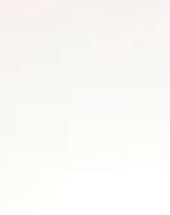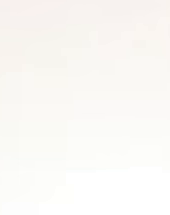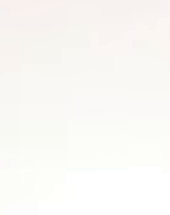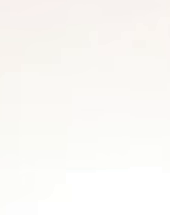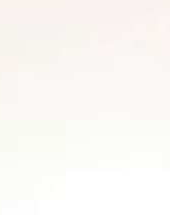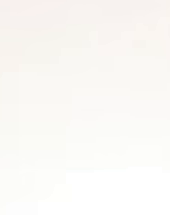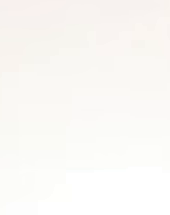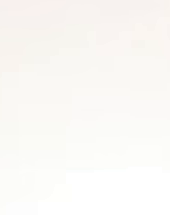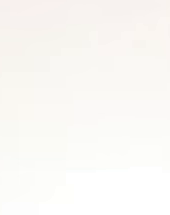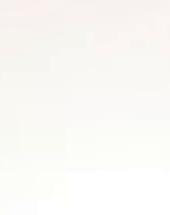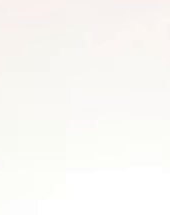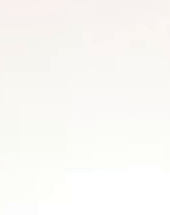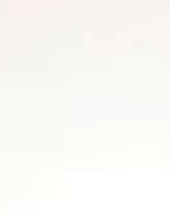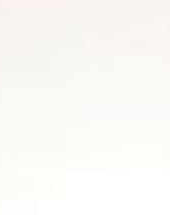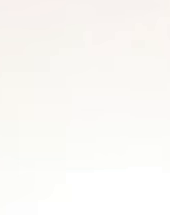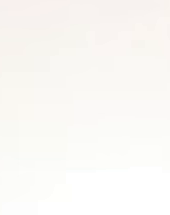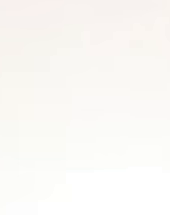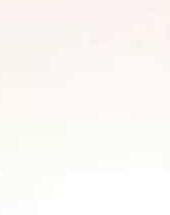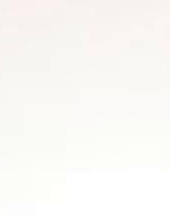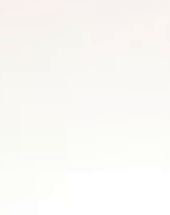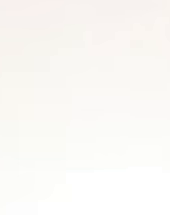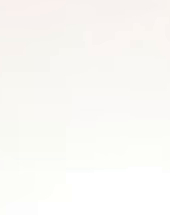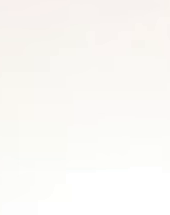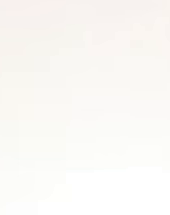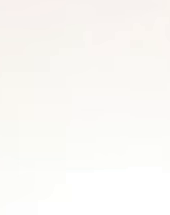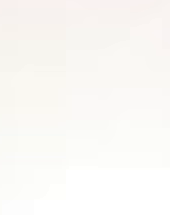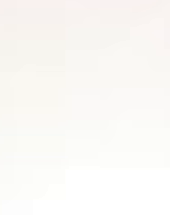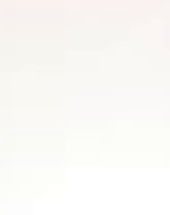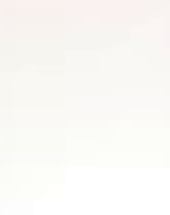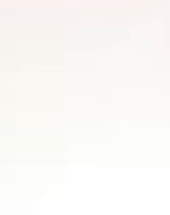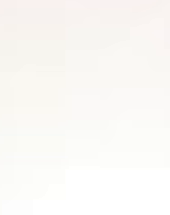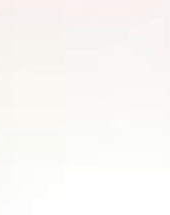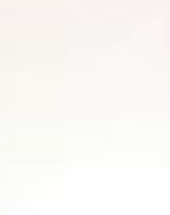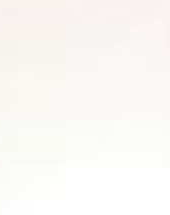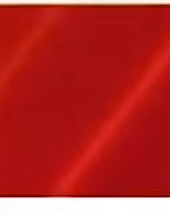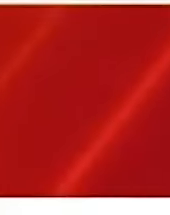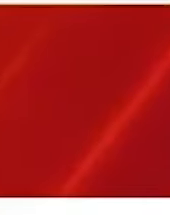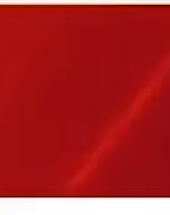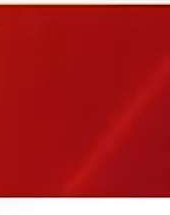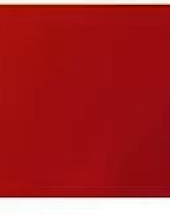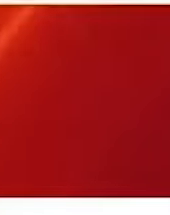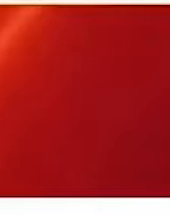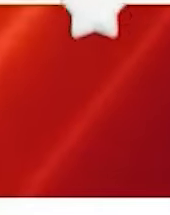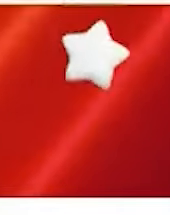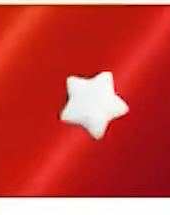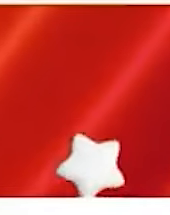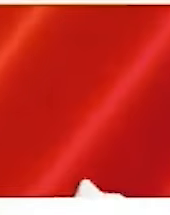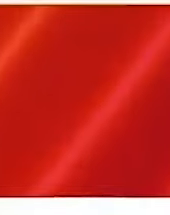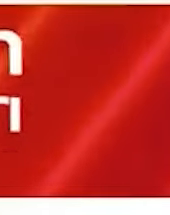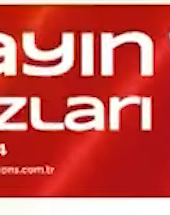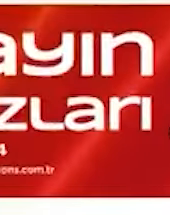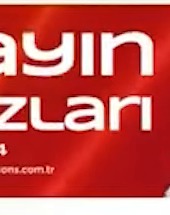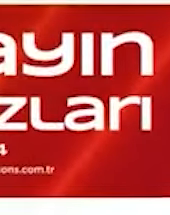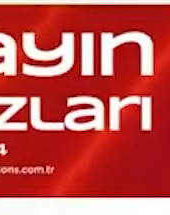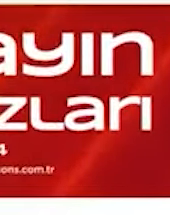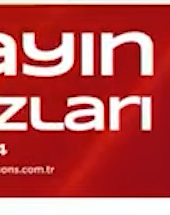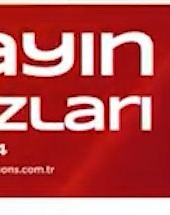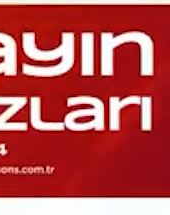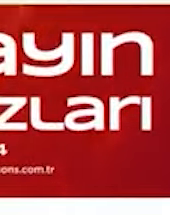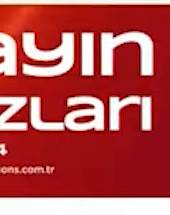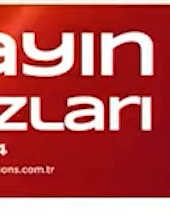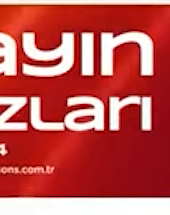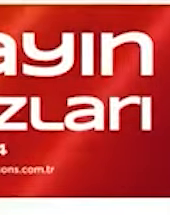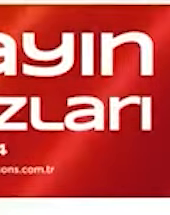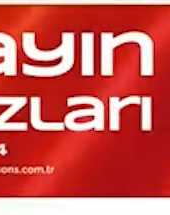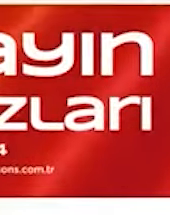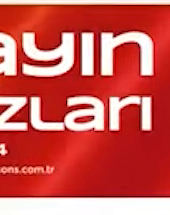yenilirse. Çocukların bağırsakları bozulunca verirler patates ya patates. Verirler. Her şey çok yapsın. Mesela kuru yemişte faydalı. Kuru çok fazla yenilirse kan şekerini yükseltebilir.